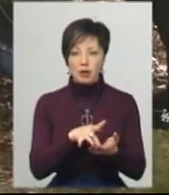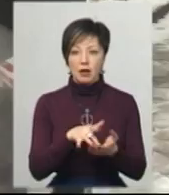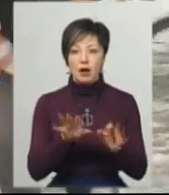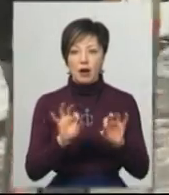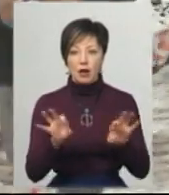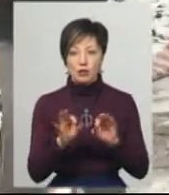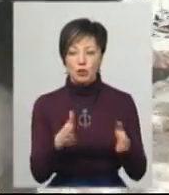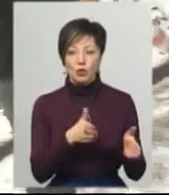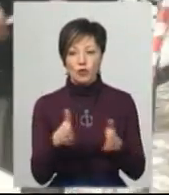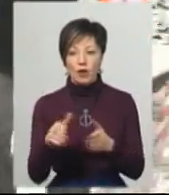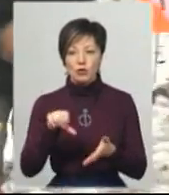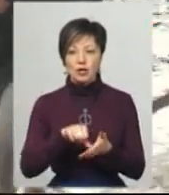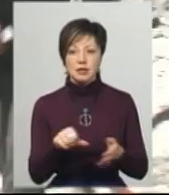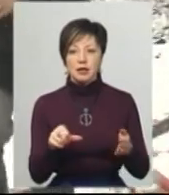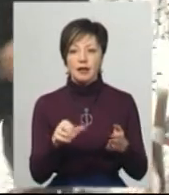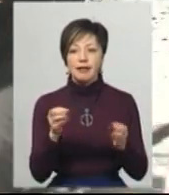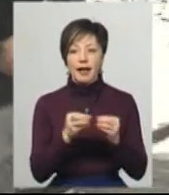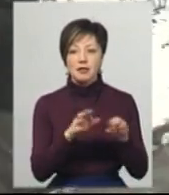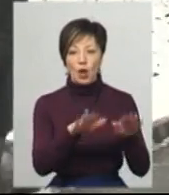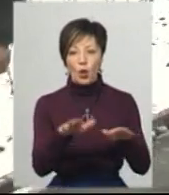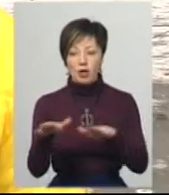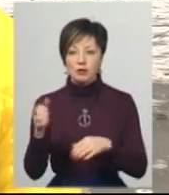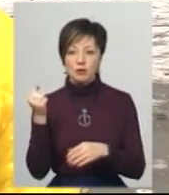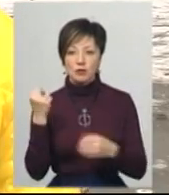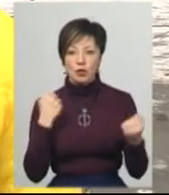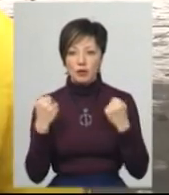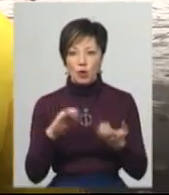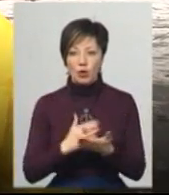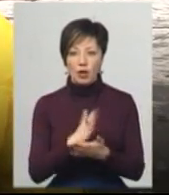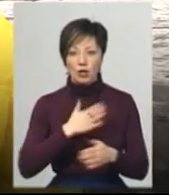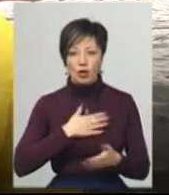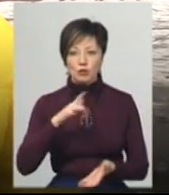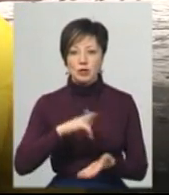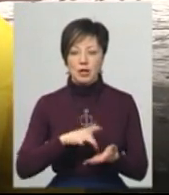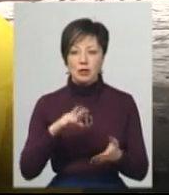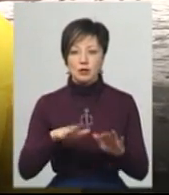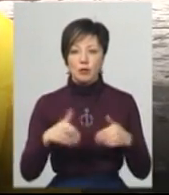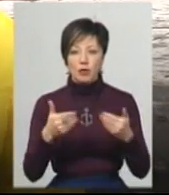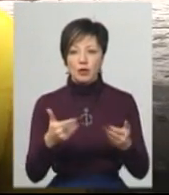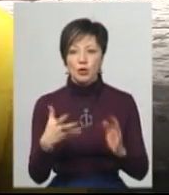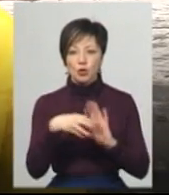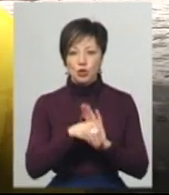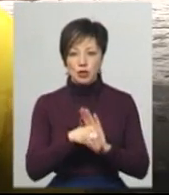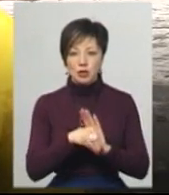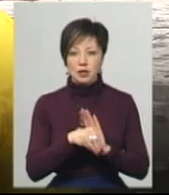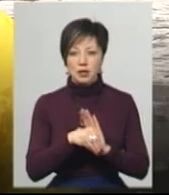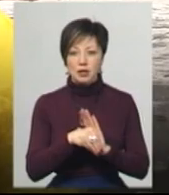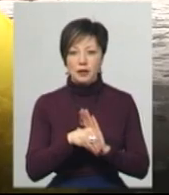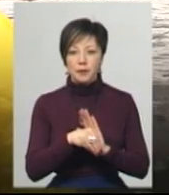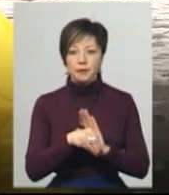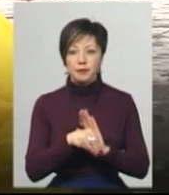Колесник каже, підготували для учасників 10 локацій зі спортивного орієнтування. Нашому центру запропонували долучитися і допомогти